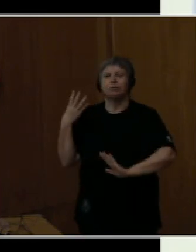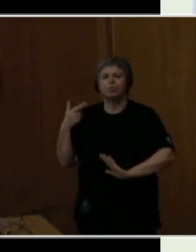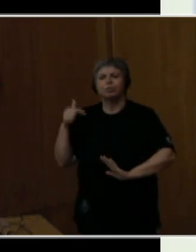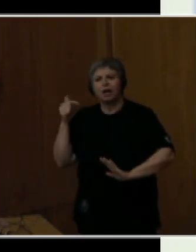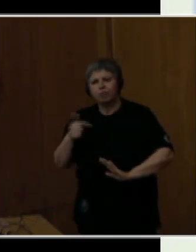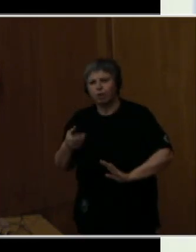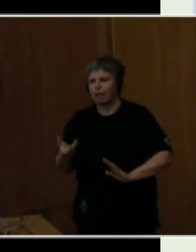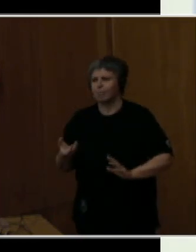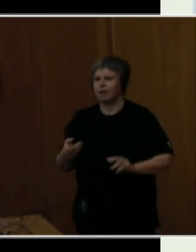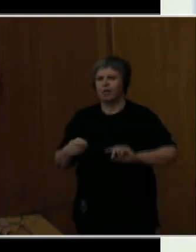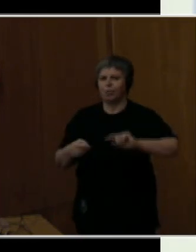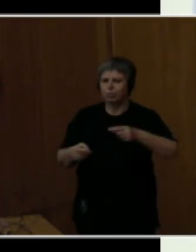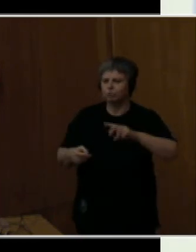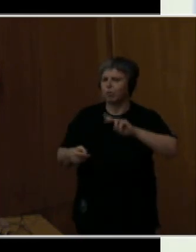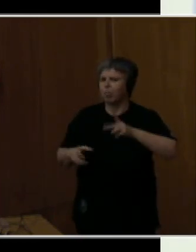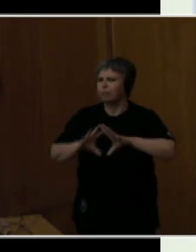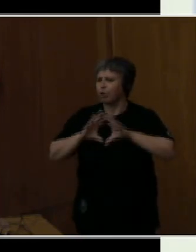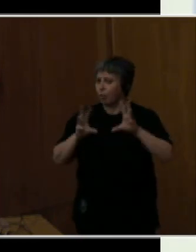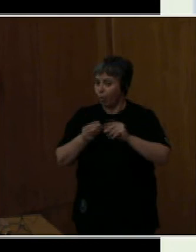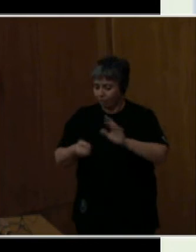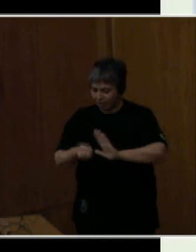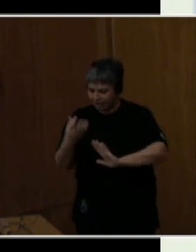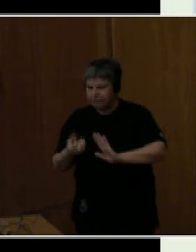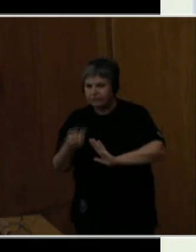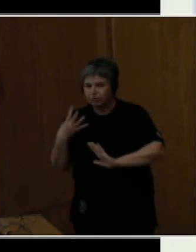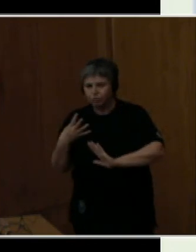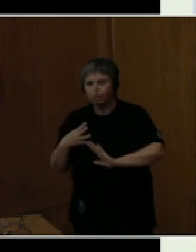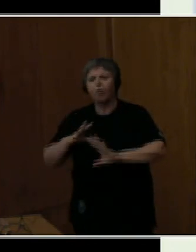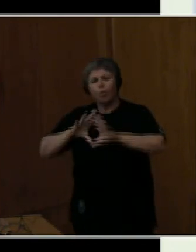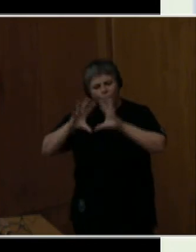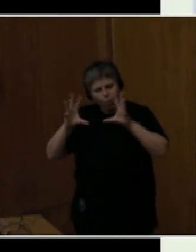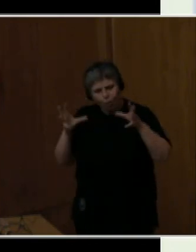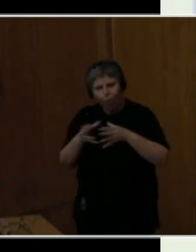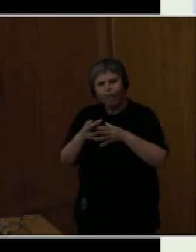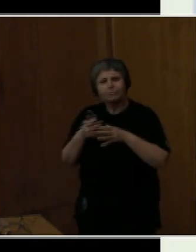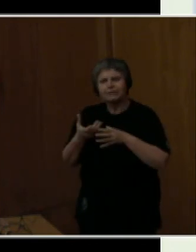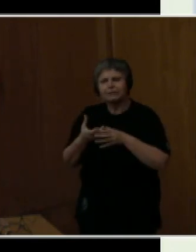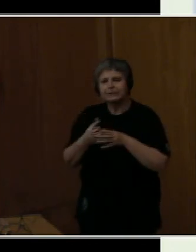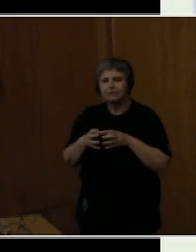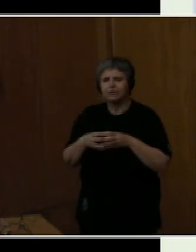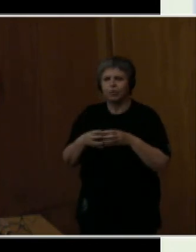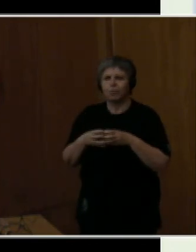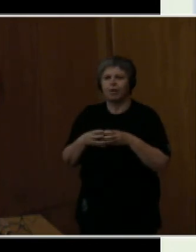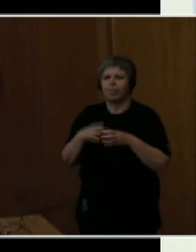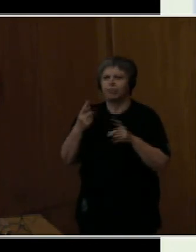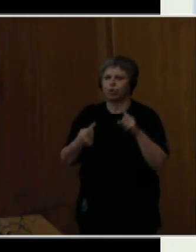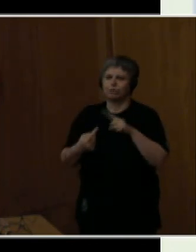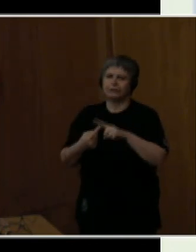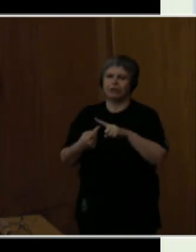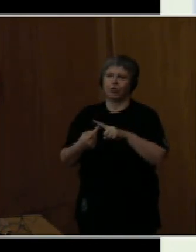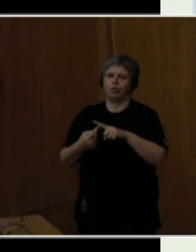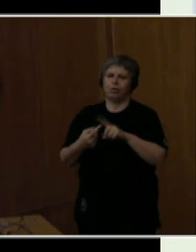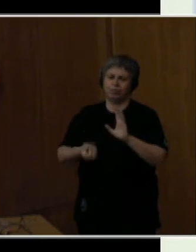VDSL2. Όλα αυτά είναι αυτή η οικογένεια πρακτικά τεχνολογιών που τα υποστηρίζει. Το